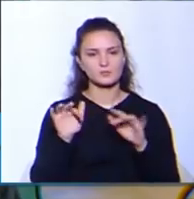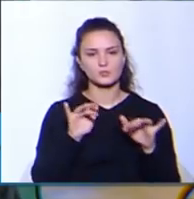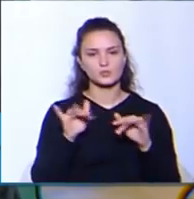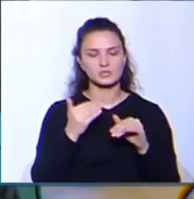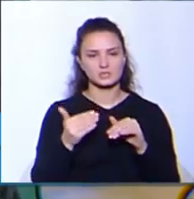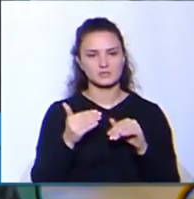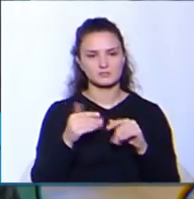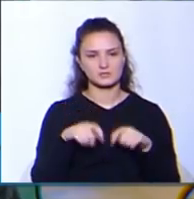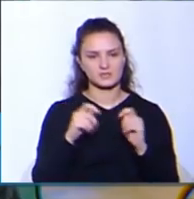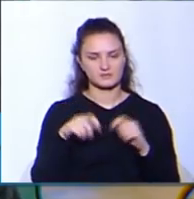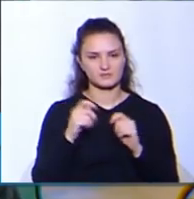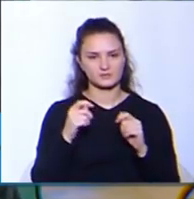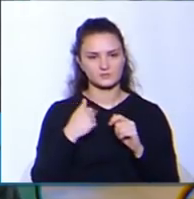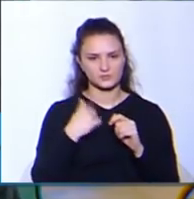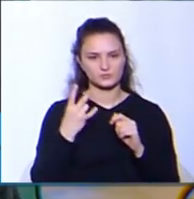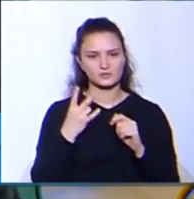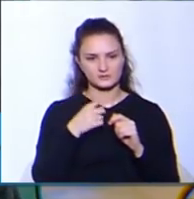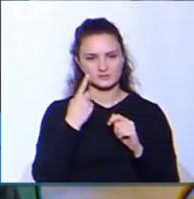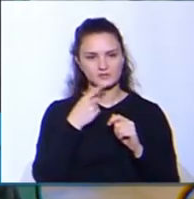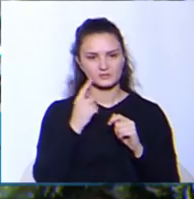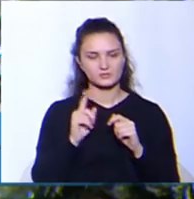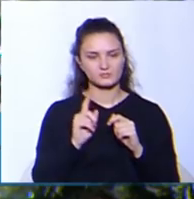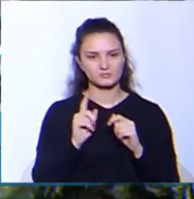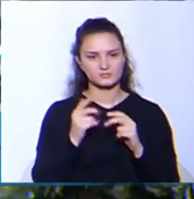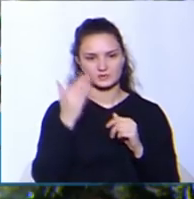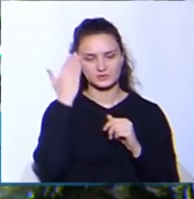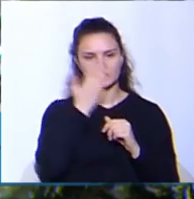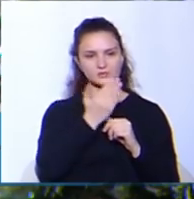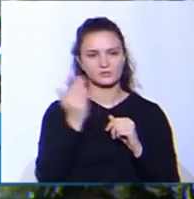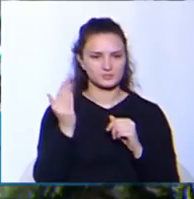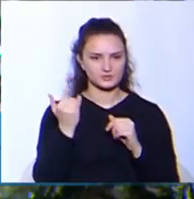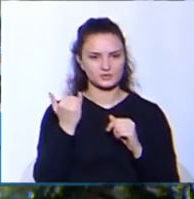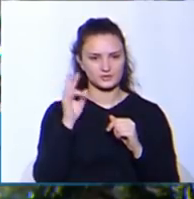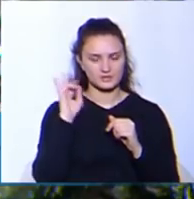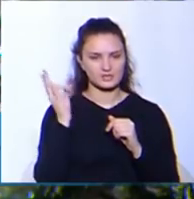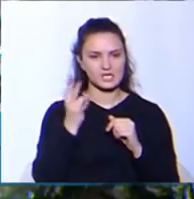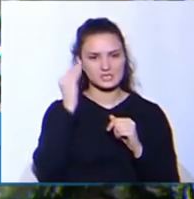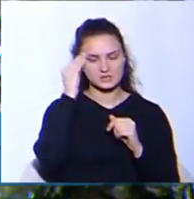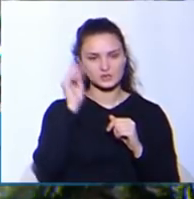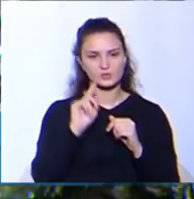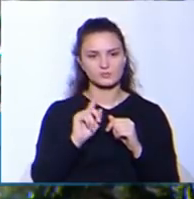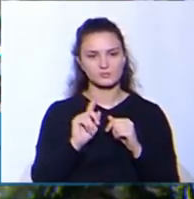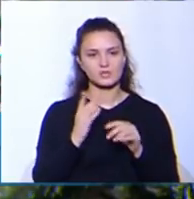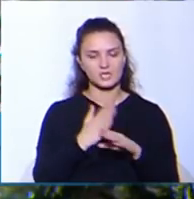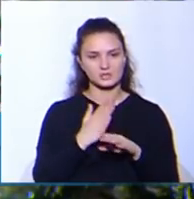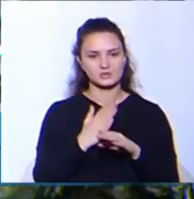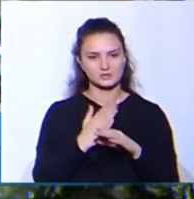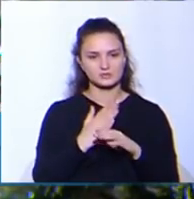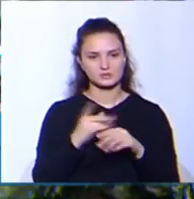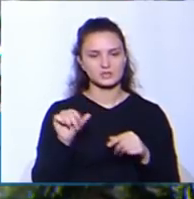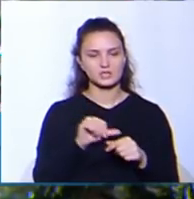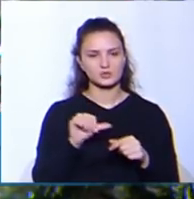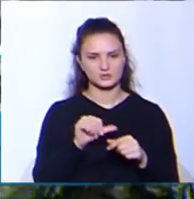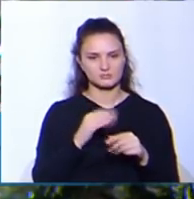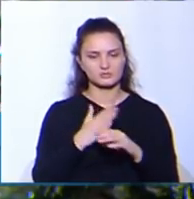ფუნქციების გამოვარდნა. ჩვენ უნდა ვაღიაროთ და ვთქვათ, რომ საზოგადოებაში გავრცელებული აზრი, რომ არსებობს უწყინარი